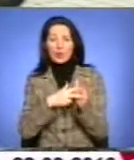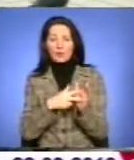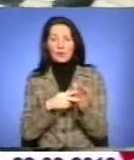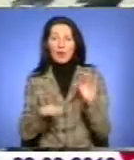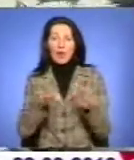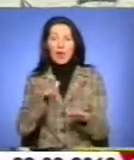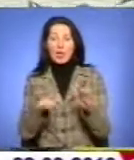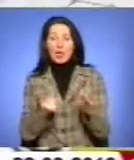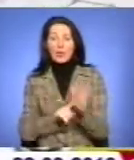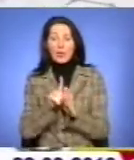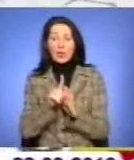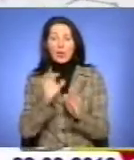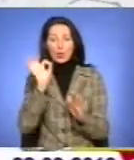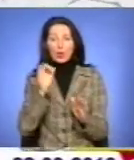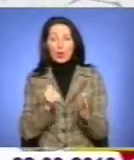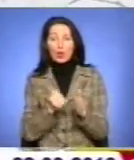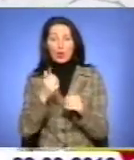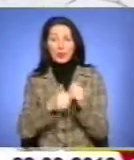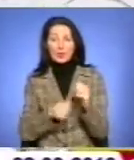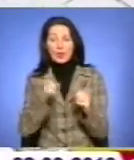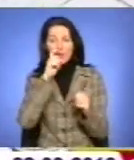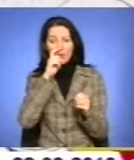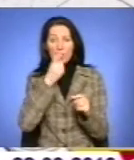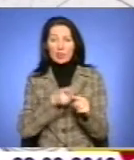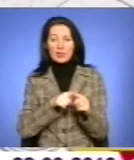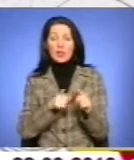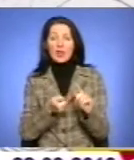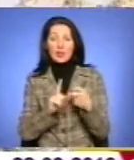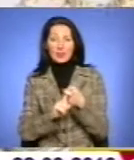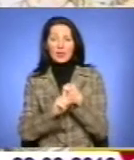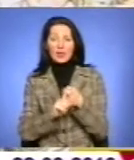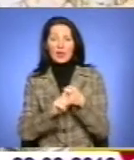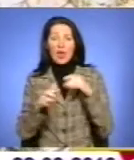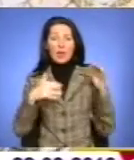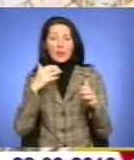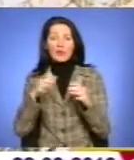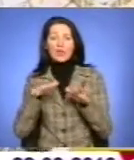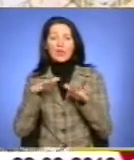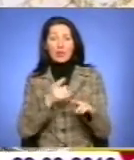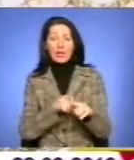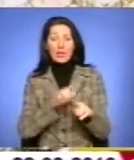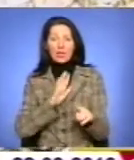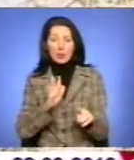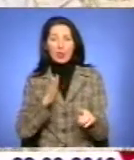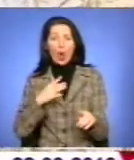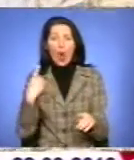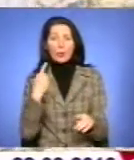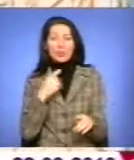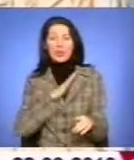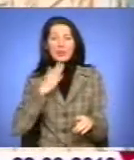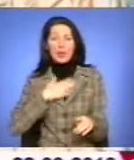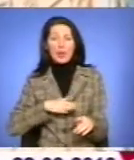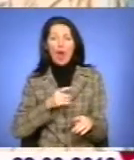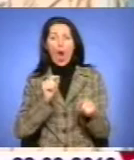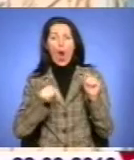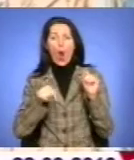до середини квітня. Це залежатиме від атмосферних фронтів, які проходитимуть через нашу область. Найнеприємніше – опади